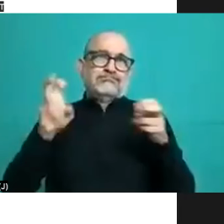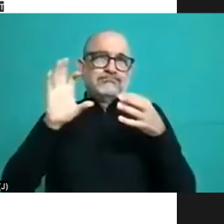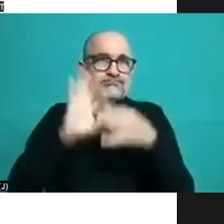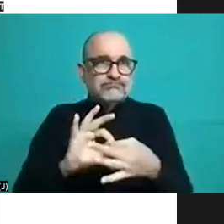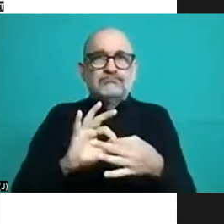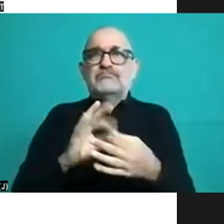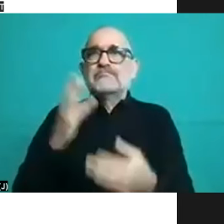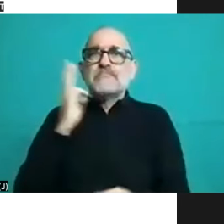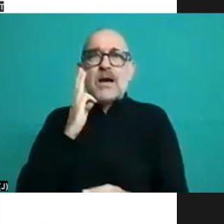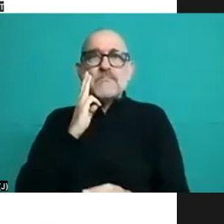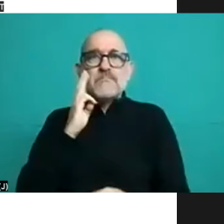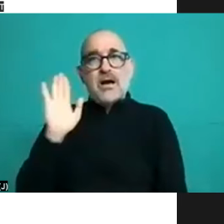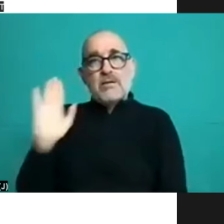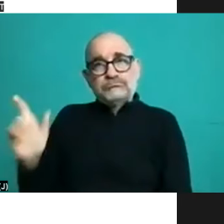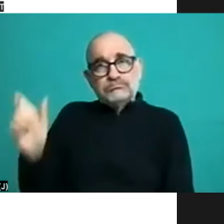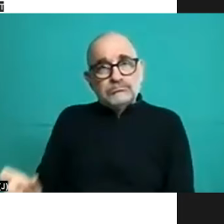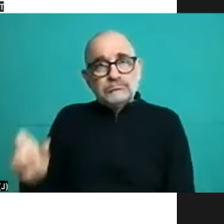sa naissance.